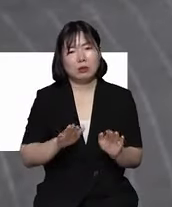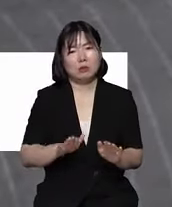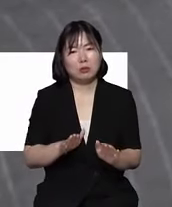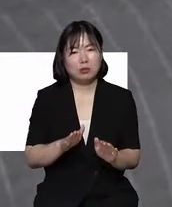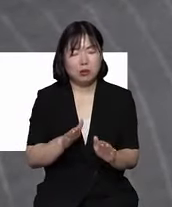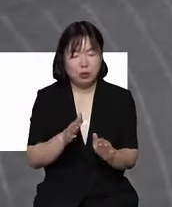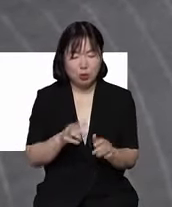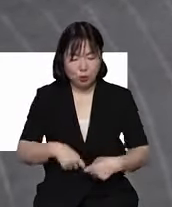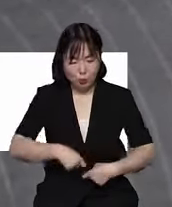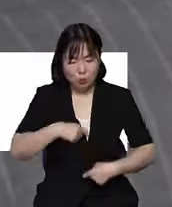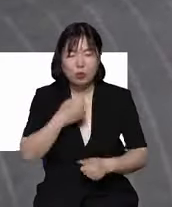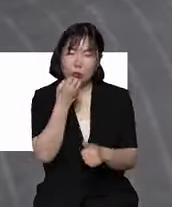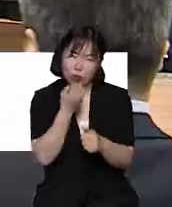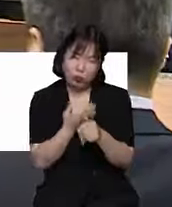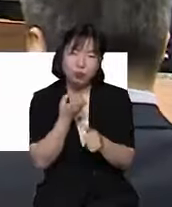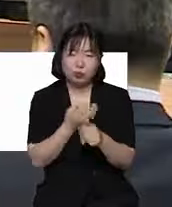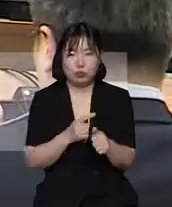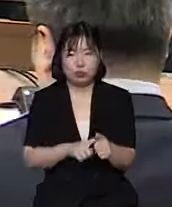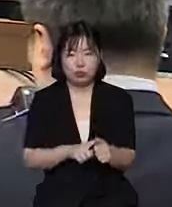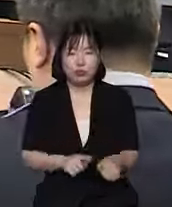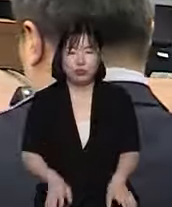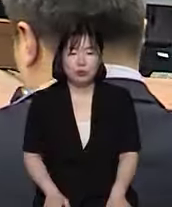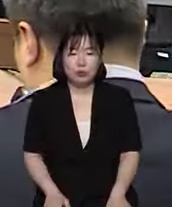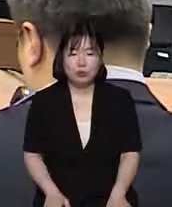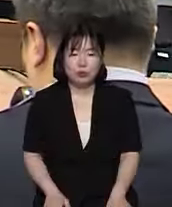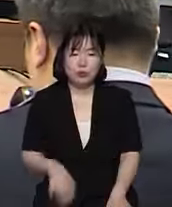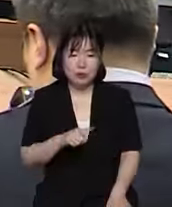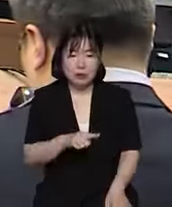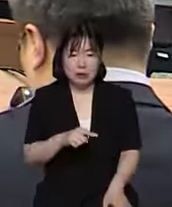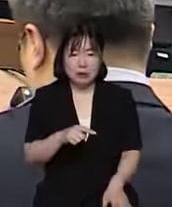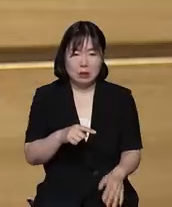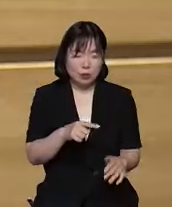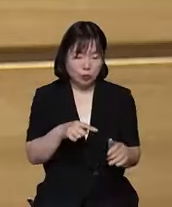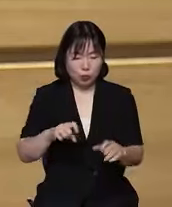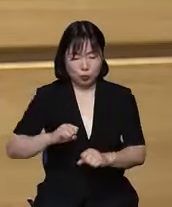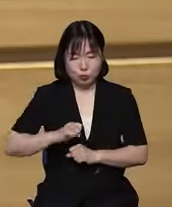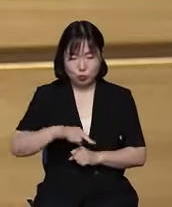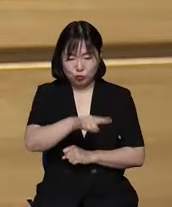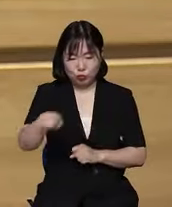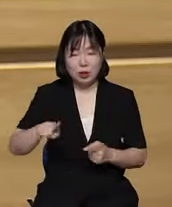진술을 다 한 거예요 가해 공수 부대원들에게